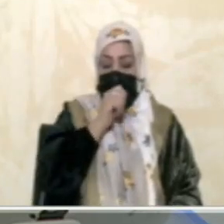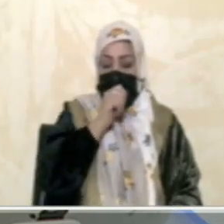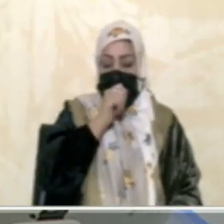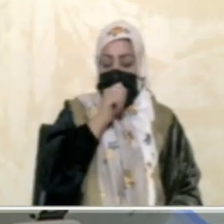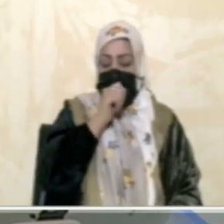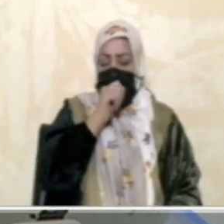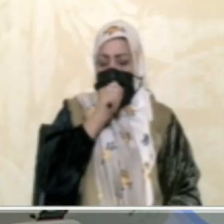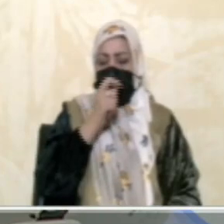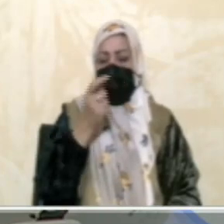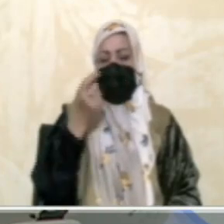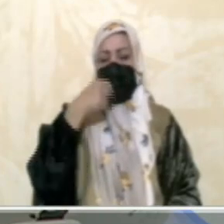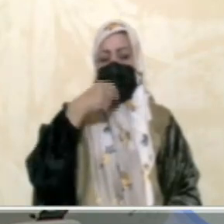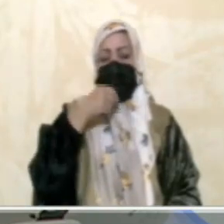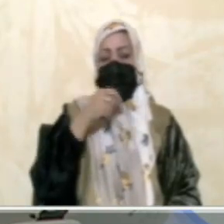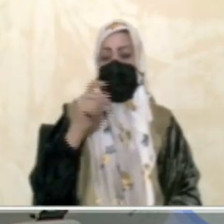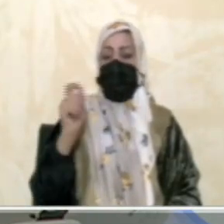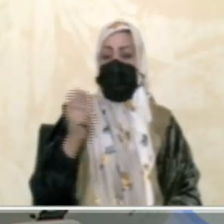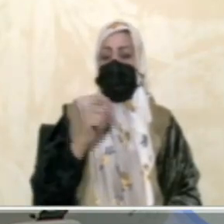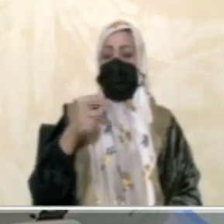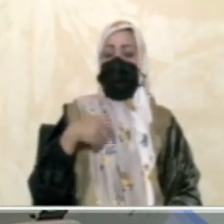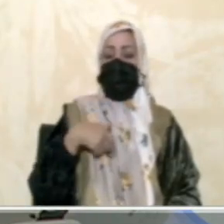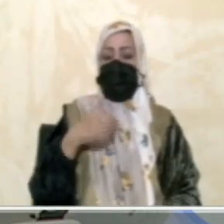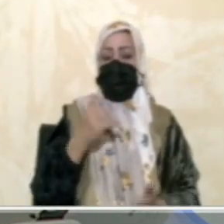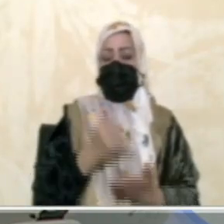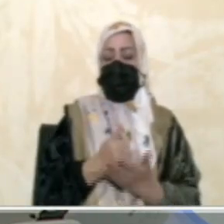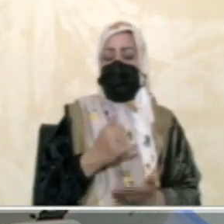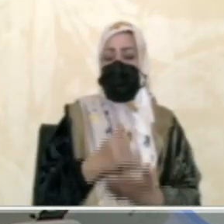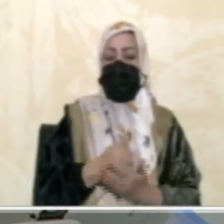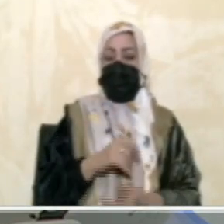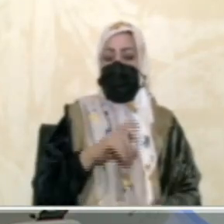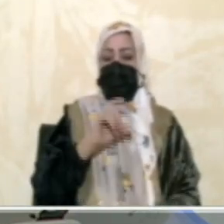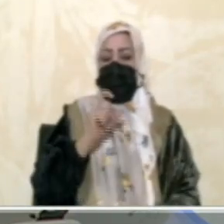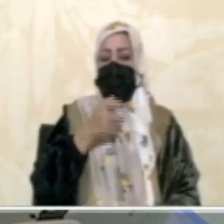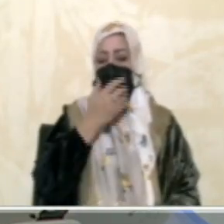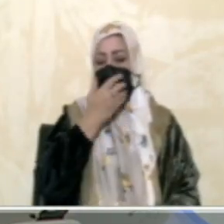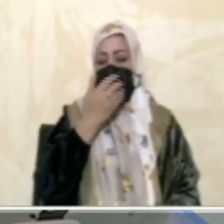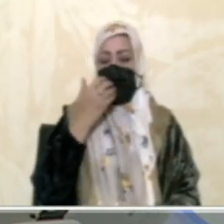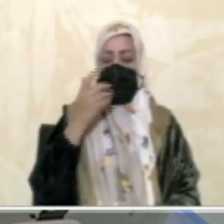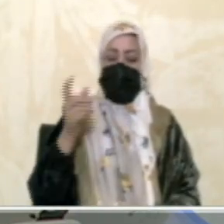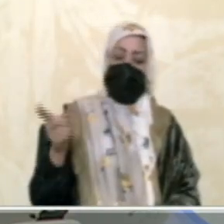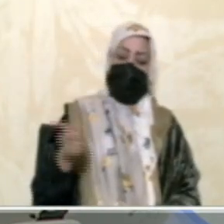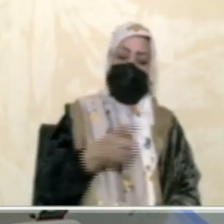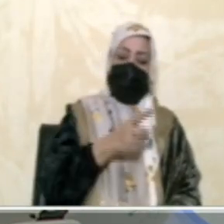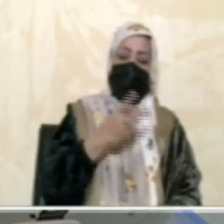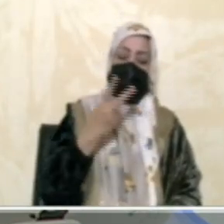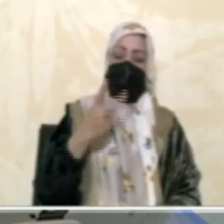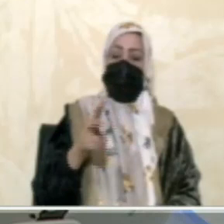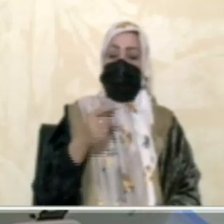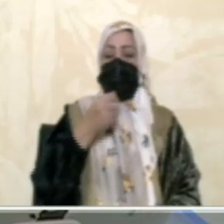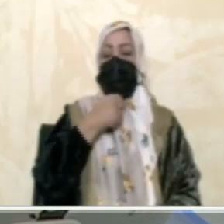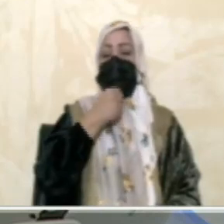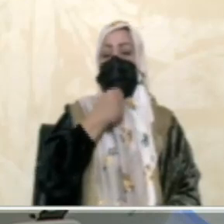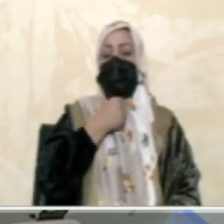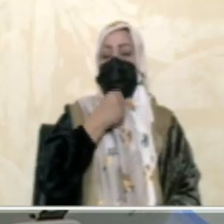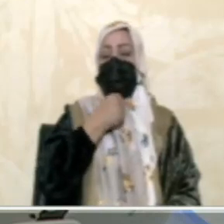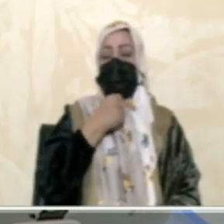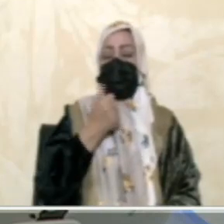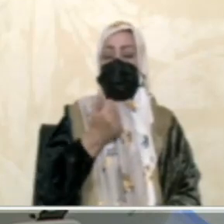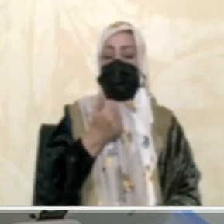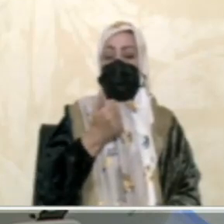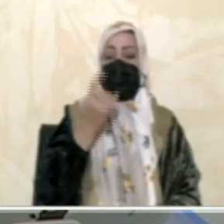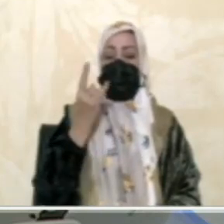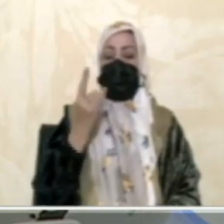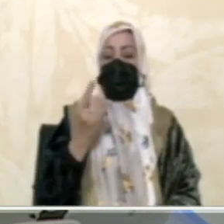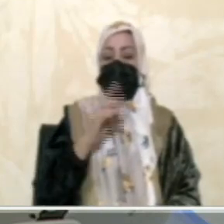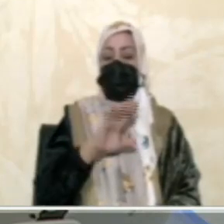اني مثلا اخذته في شهر رمضان كامل عشرين يوم تبننتها في الحلق وجدت طعمها وعشره ايام لا نقول لك العشرين هذه واجب